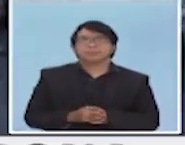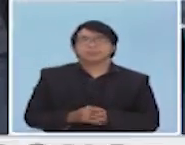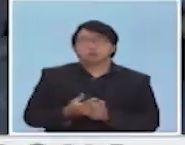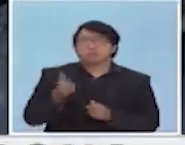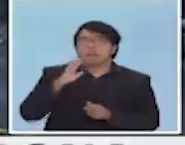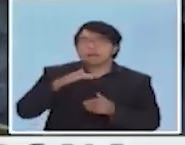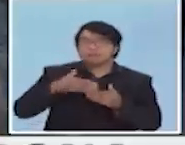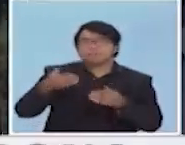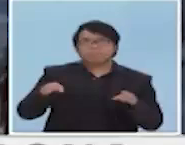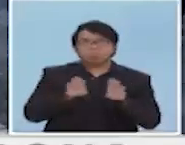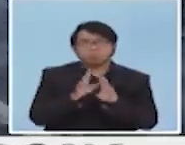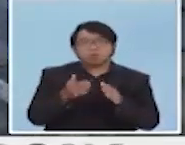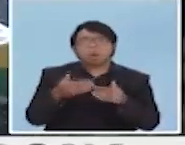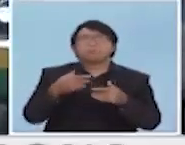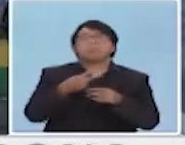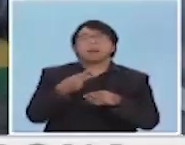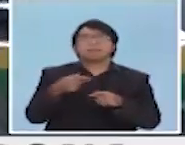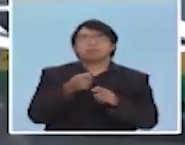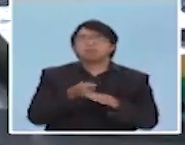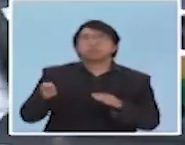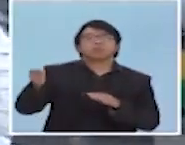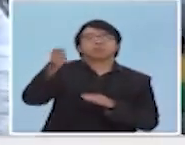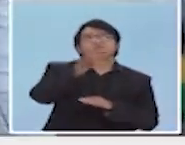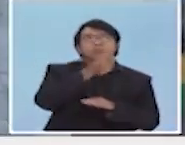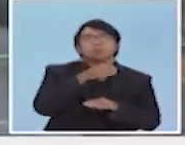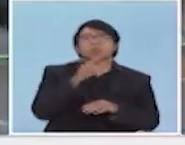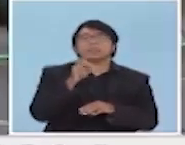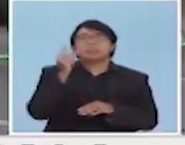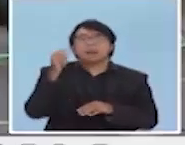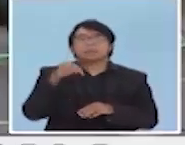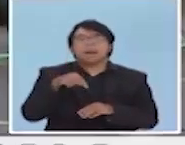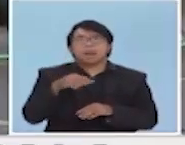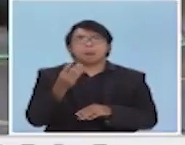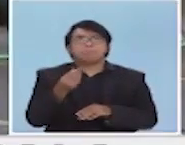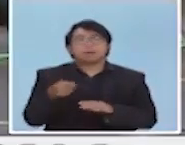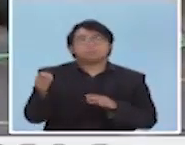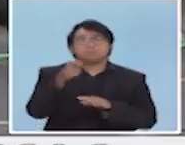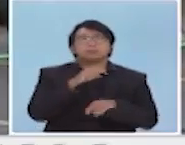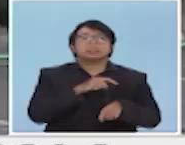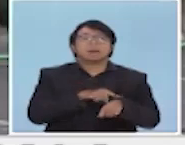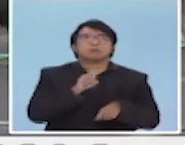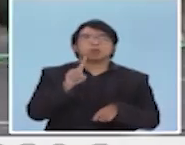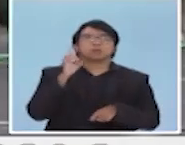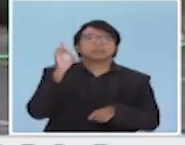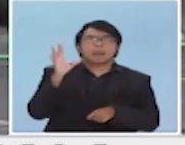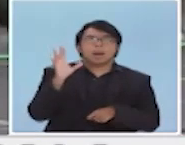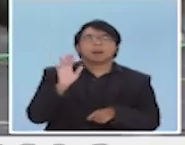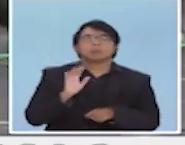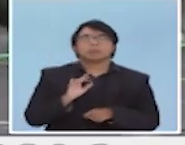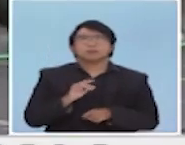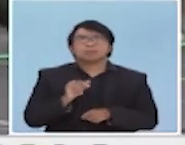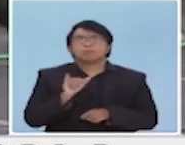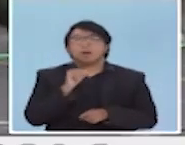disinfektan secara menyeluruh. Rencananya untuk hari ini akan berlangsung pada pukul 13 waktu Indonesia Barat oleh pemadam kebakaran, tujuannya untuk